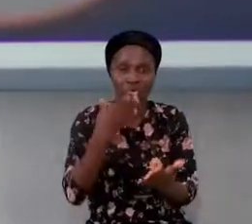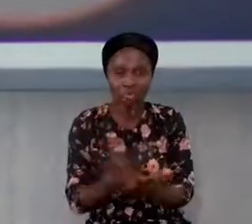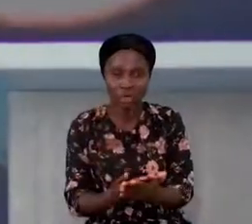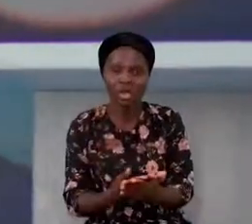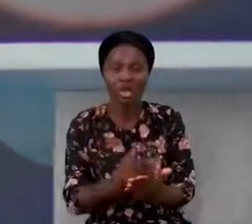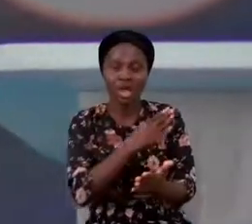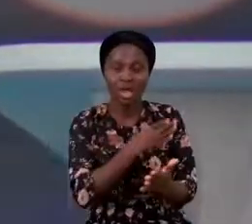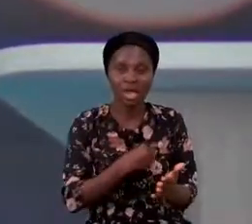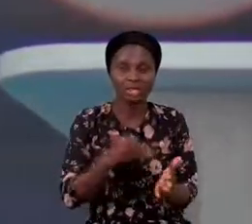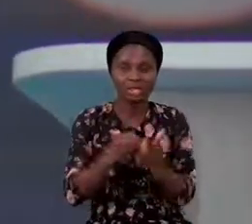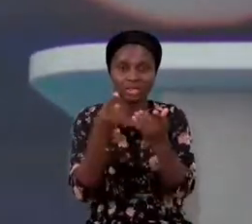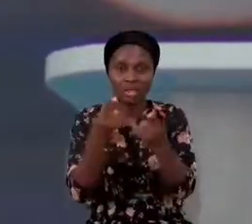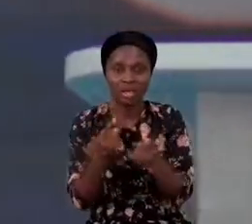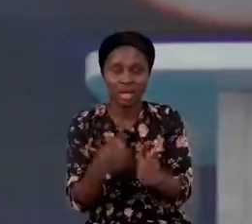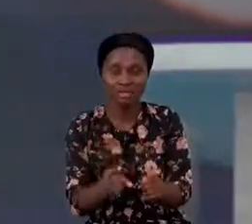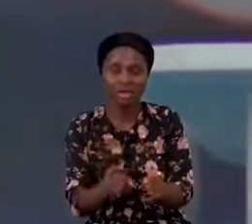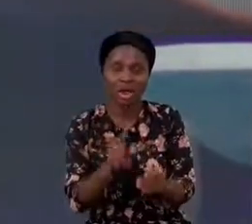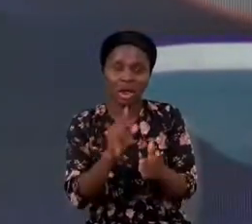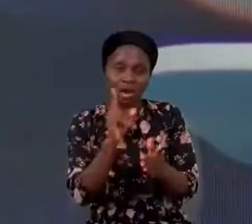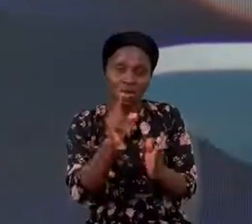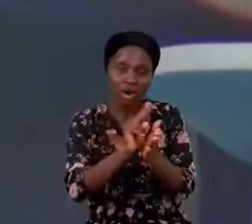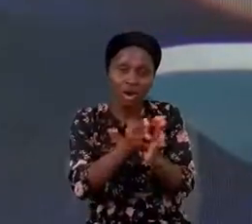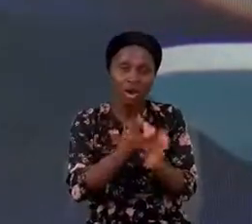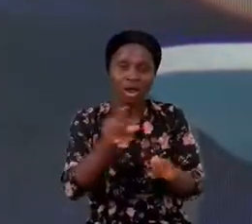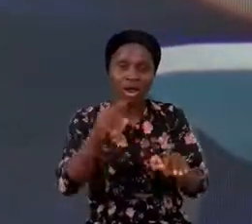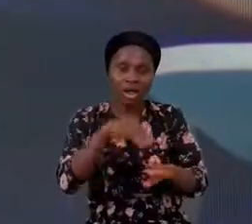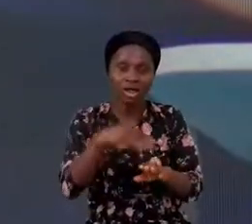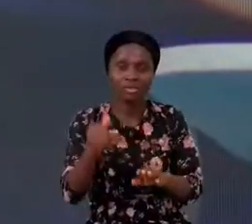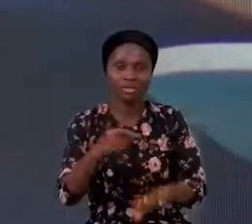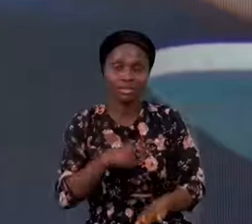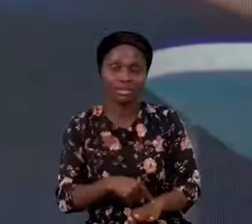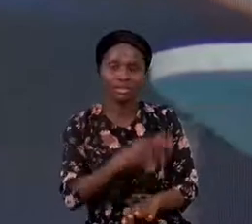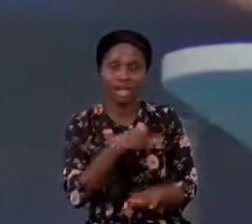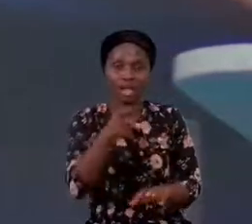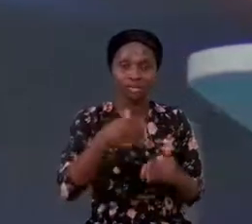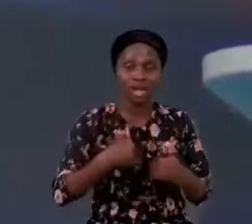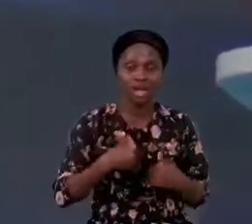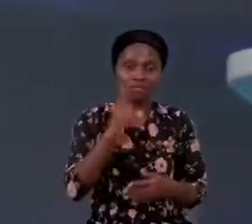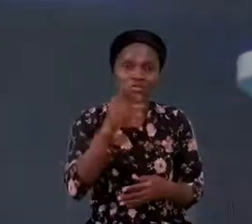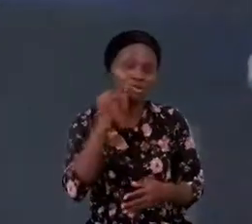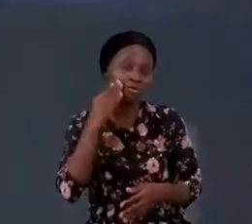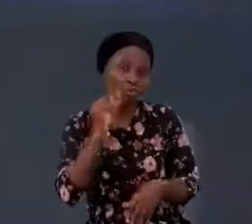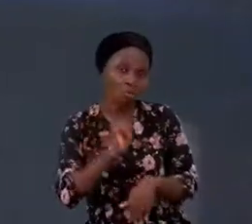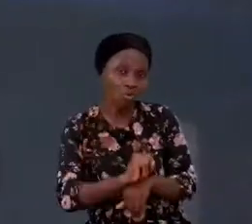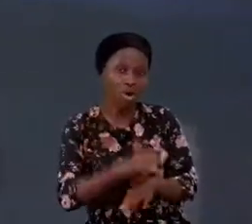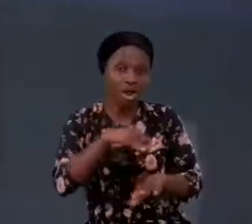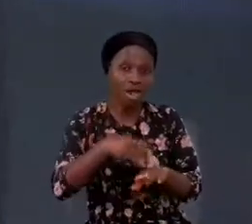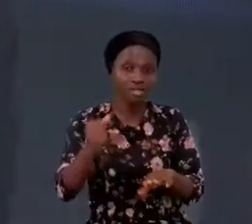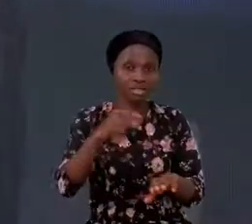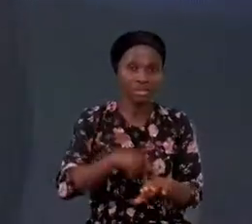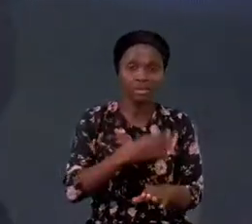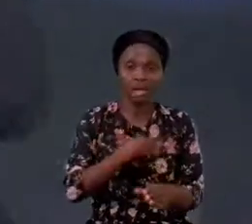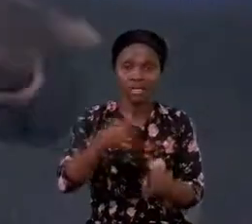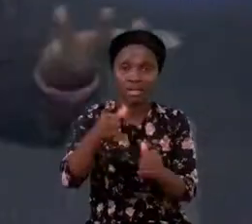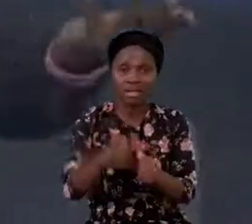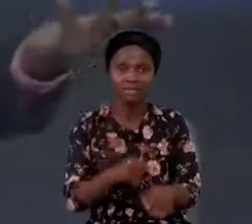un devoir par moment. Et à tout moment, vous faites focaliser cette heure.